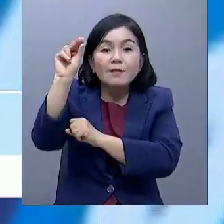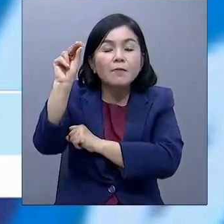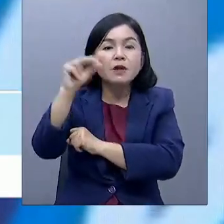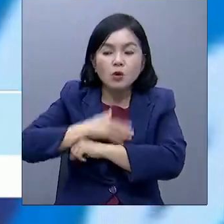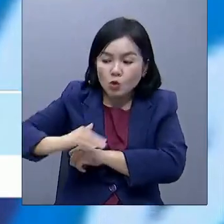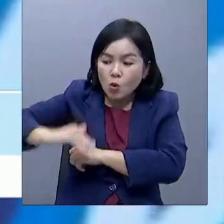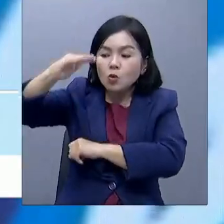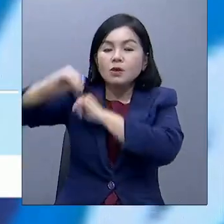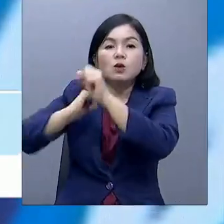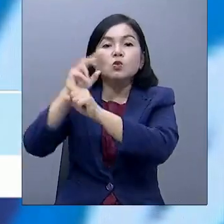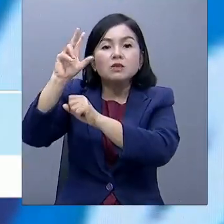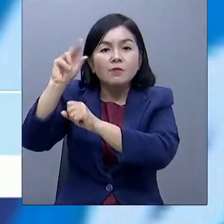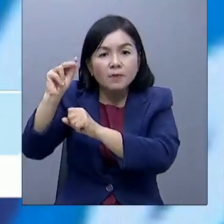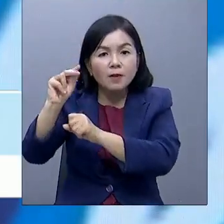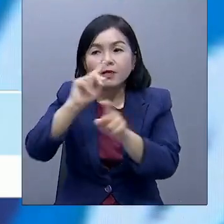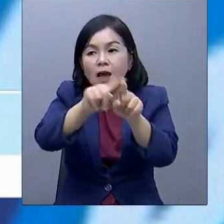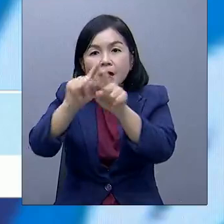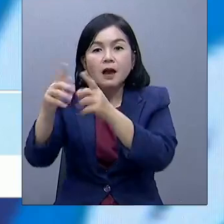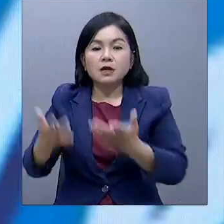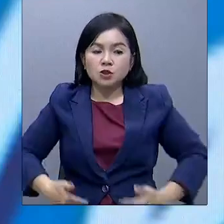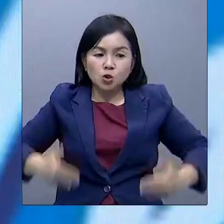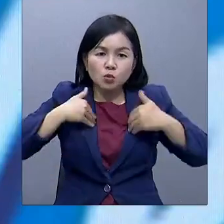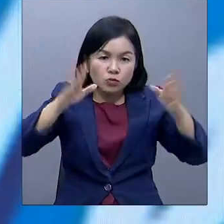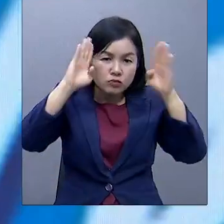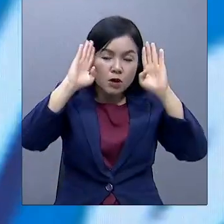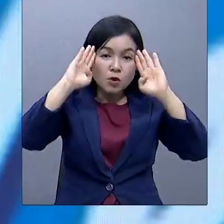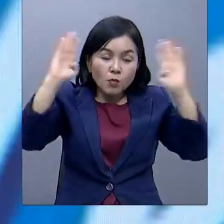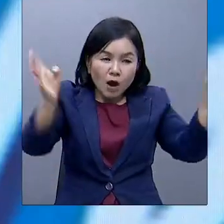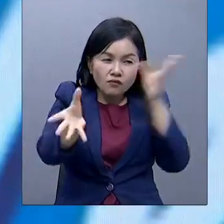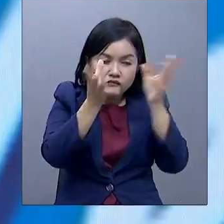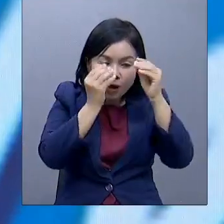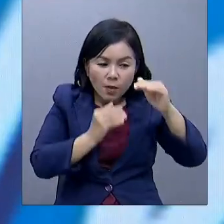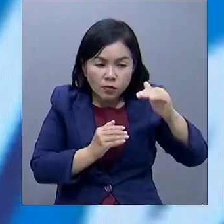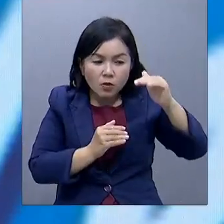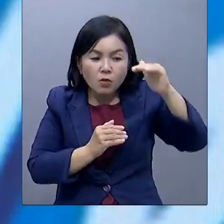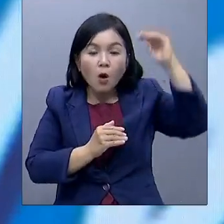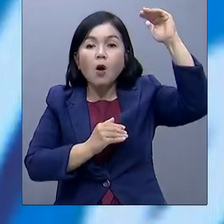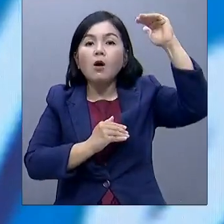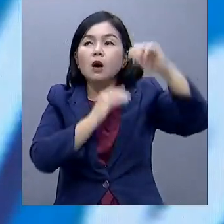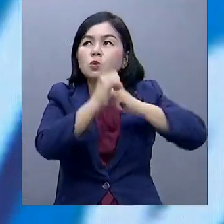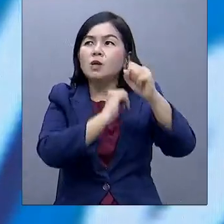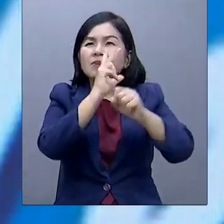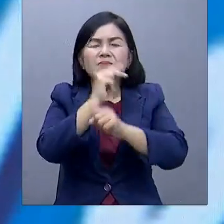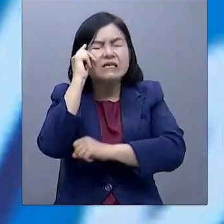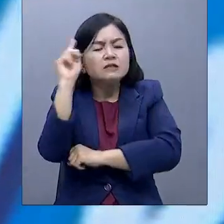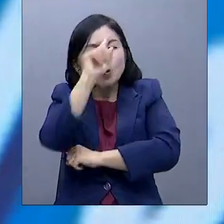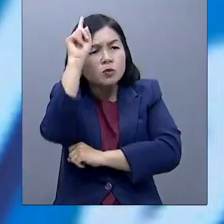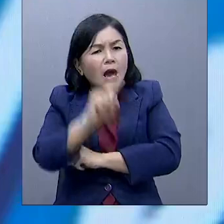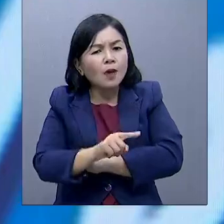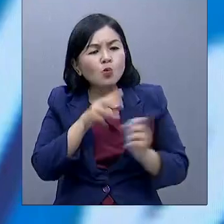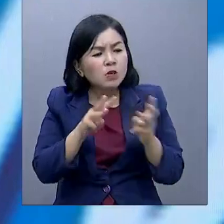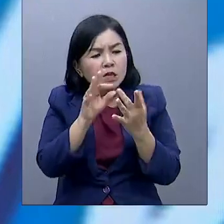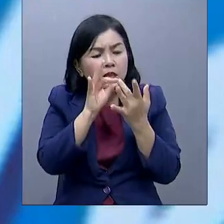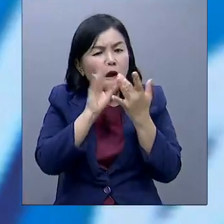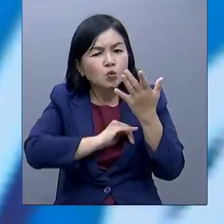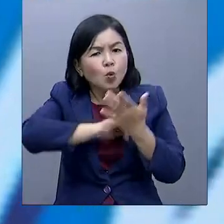เป็นหัวเรี่ยวหัวต่อนะสำหรับคนที่นะครับใช้ชีวิตมาจนถึงวัยนี้นะอาจจะกำลังลังเลหรือว่าสงสัยกับชีวิตตัวเองว่าเรามาถูกทางหรือเปล่าสิ่งที่เ